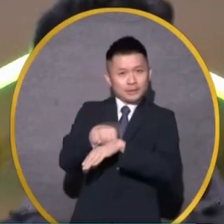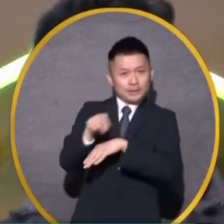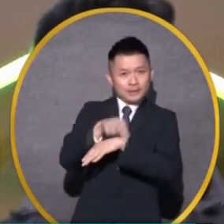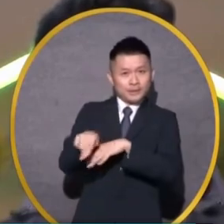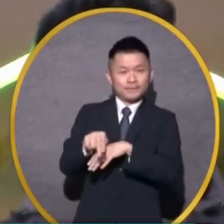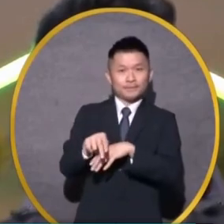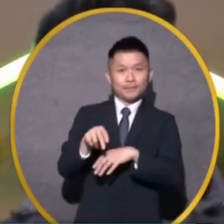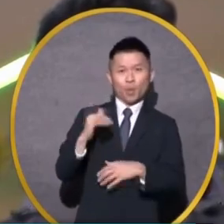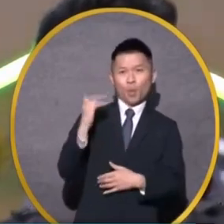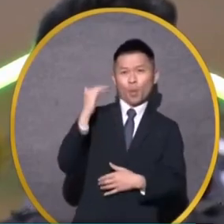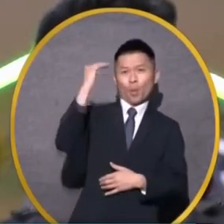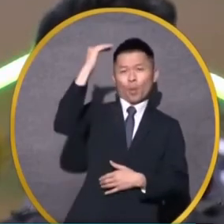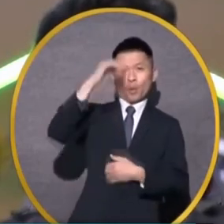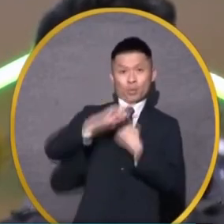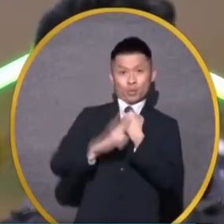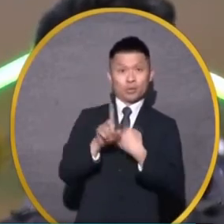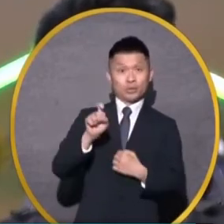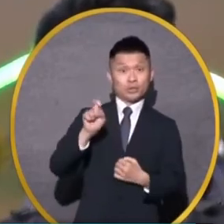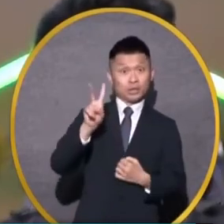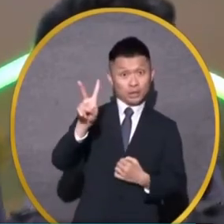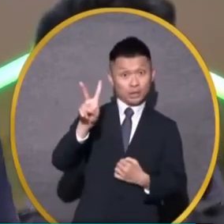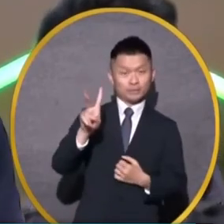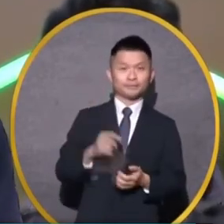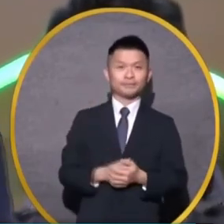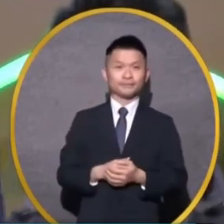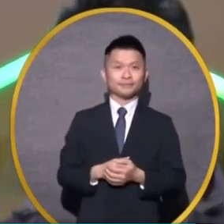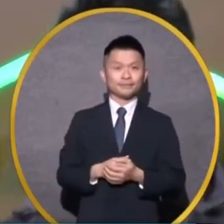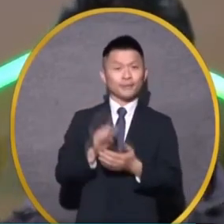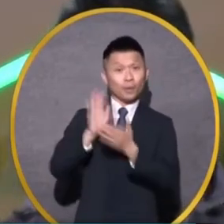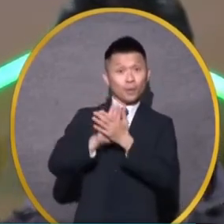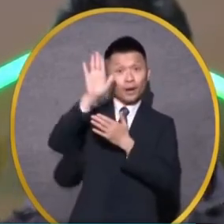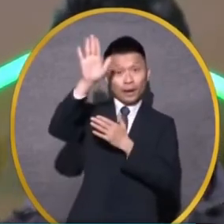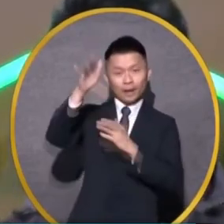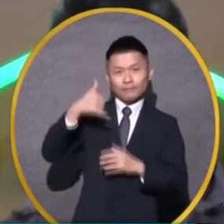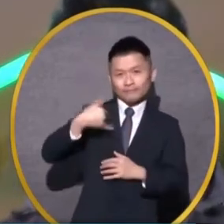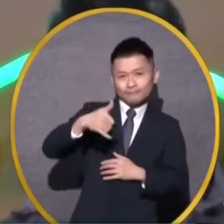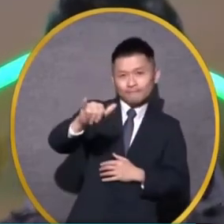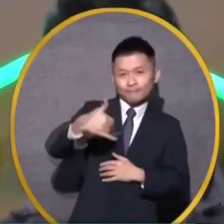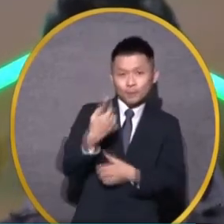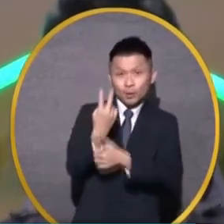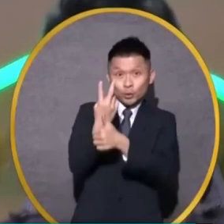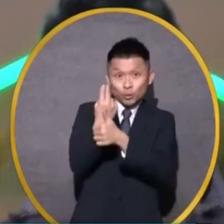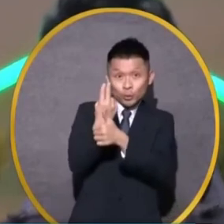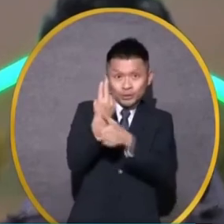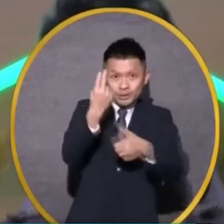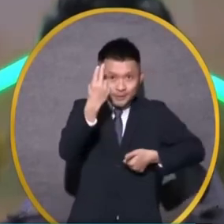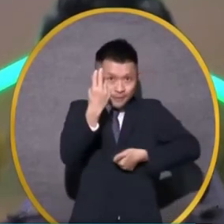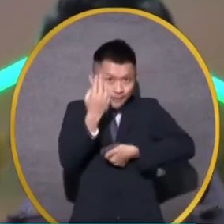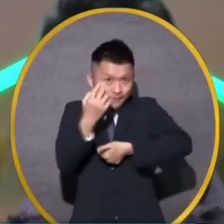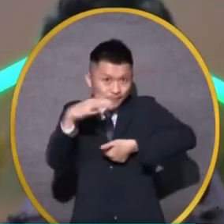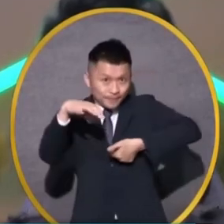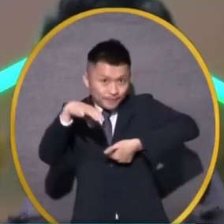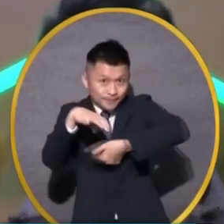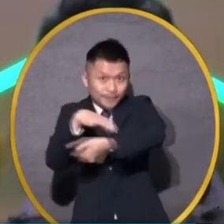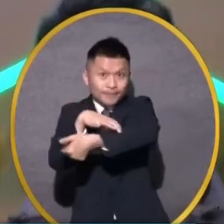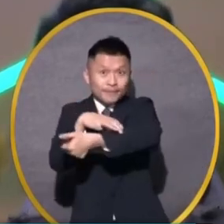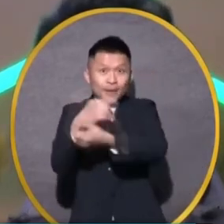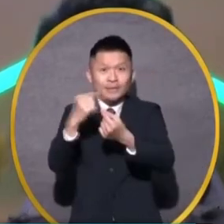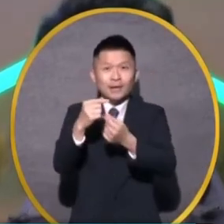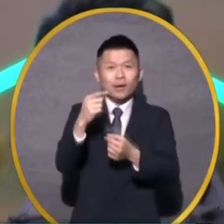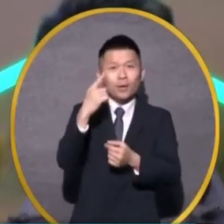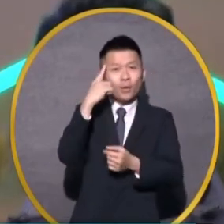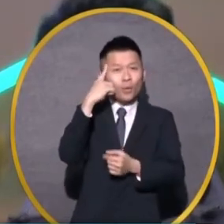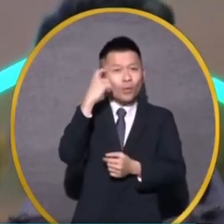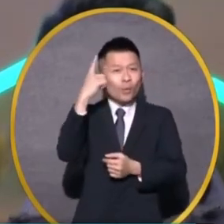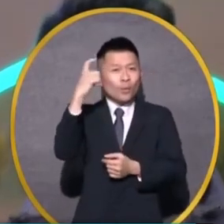12米高的 Future Shuttle 未来穿梭兔子洞，象征通往无限想象